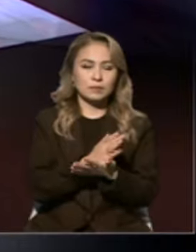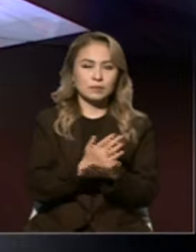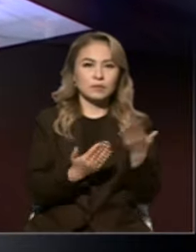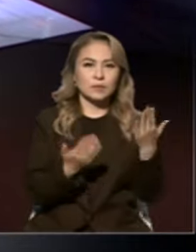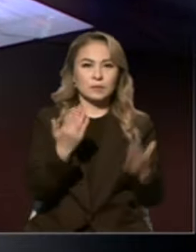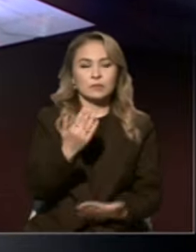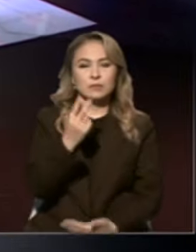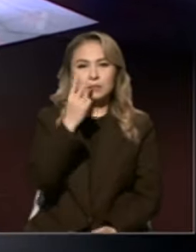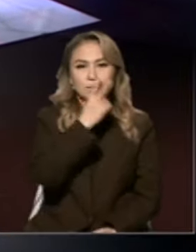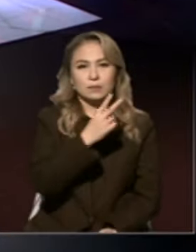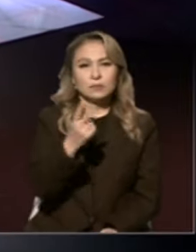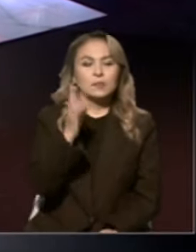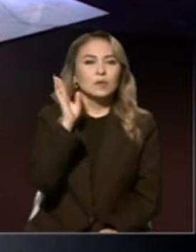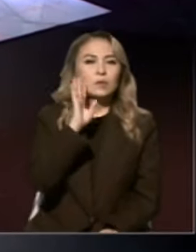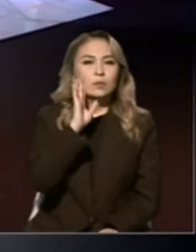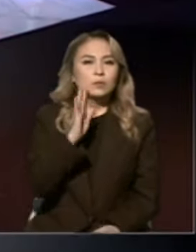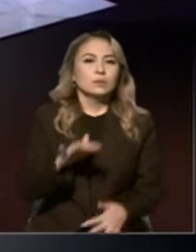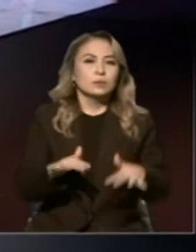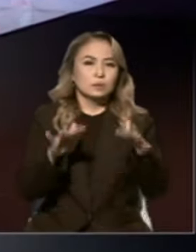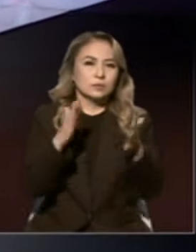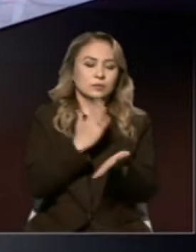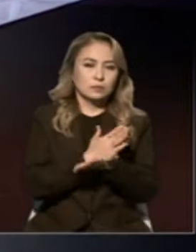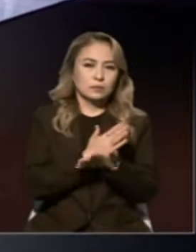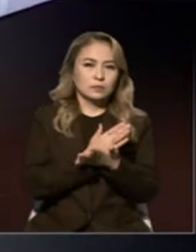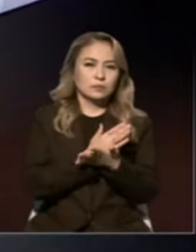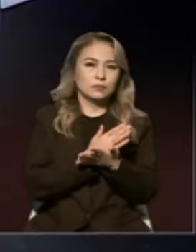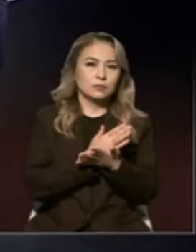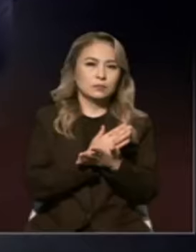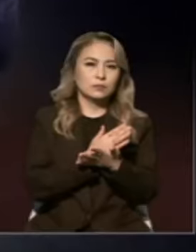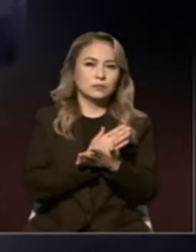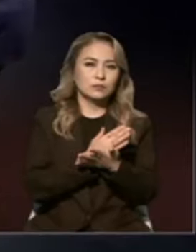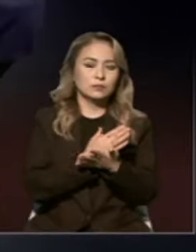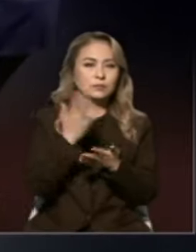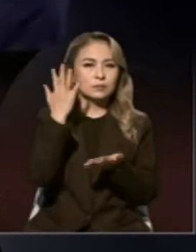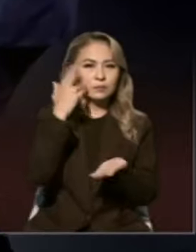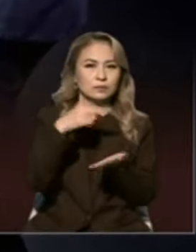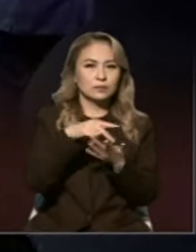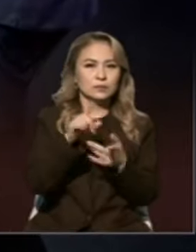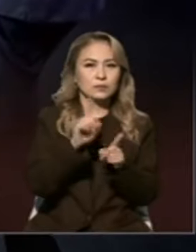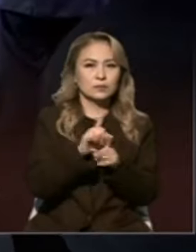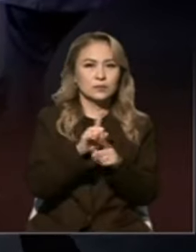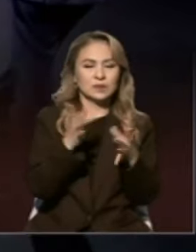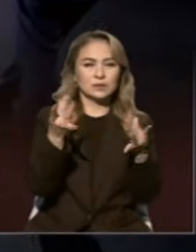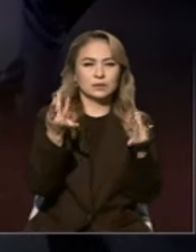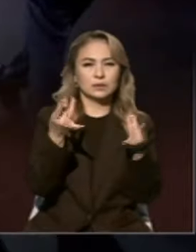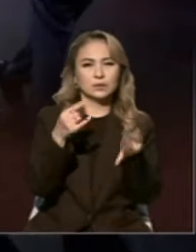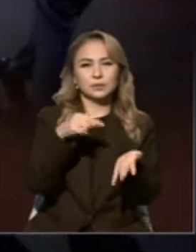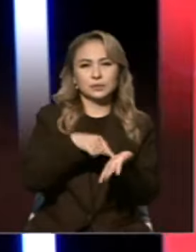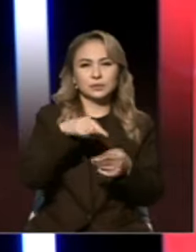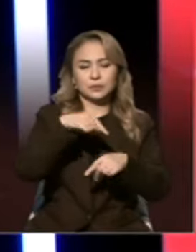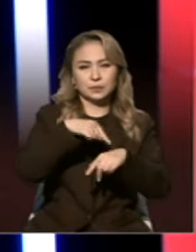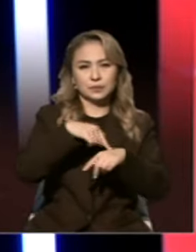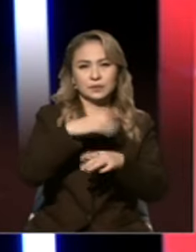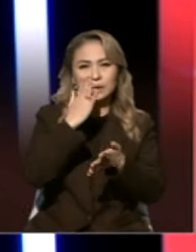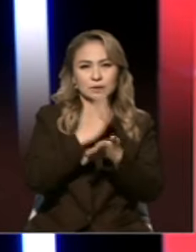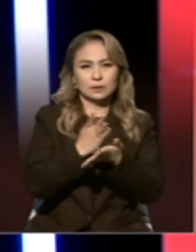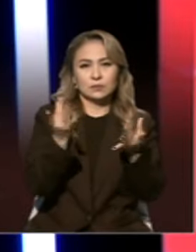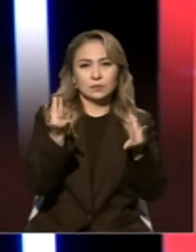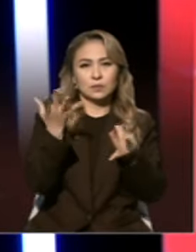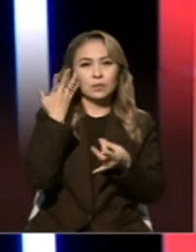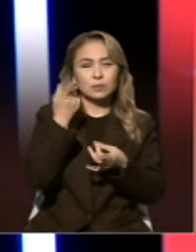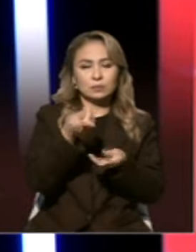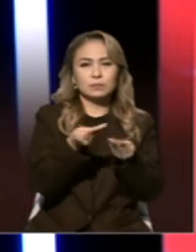отырсаңыз, зеден келетіндей су алған үйдің ішін, бірақ ананың ішінде үйге кірген кезде ызаның иісі қатты тұрып тұр. Және де ол ызаның иісінің